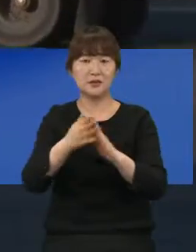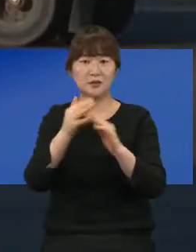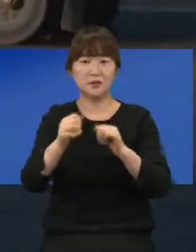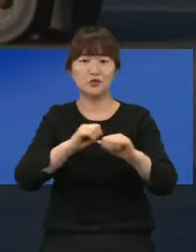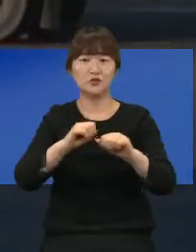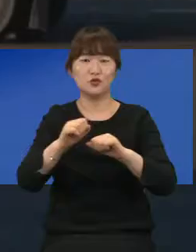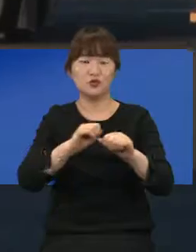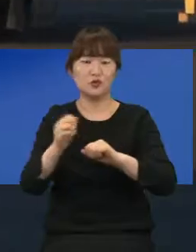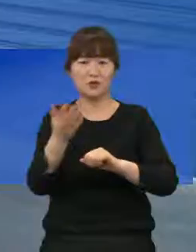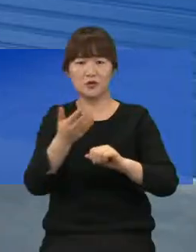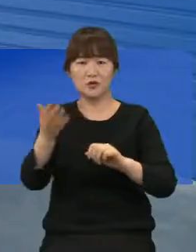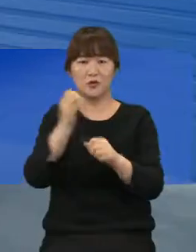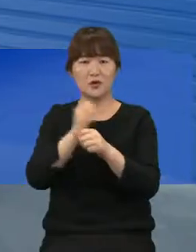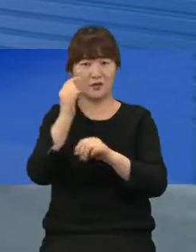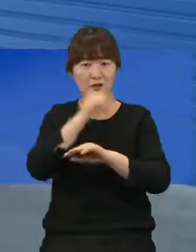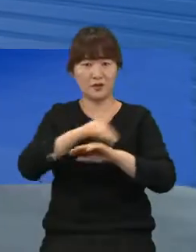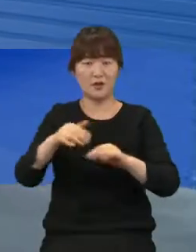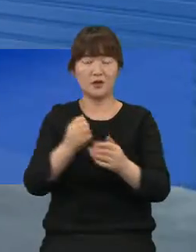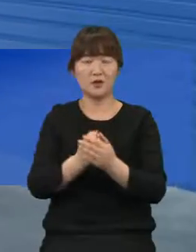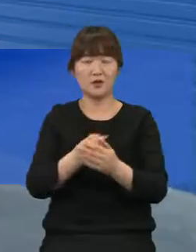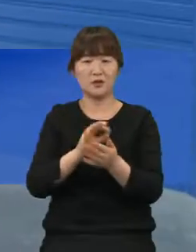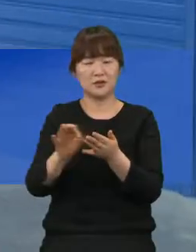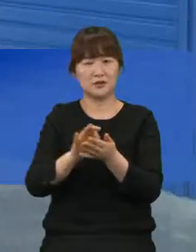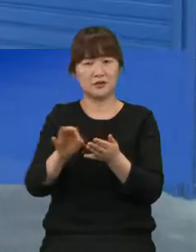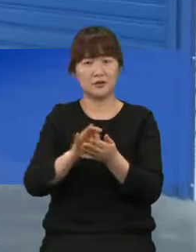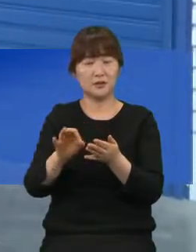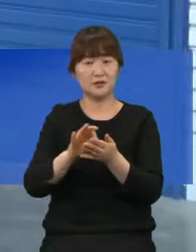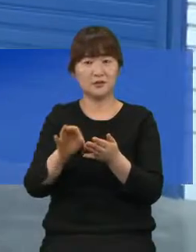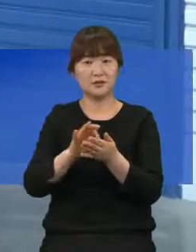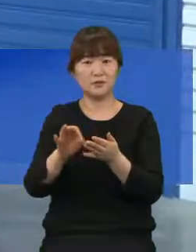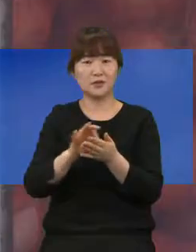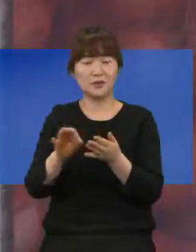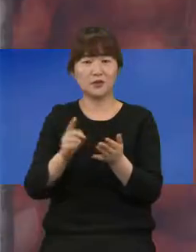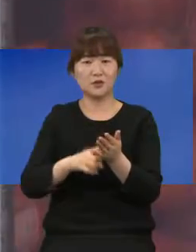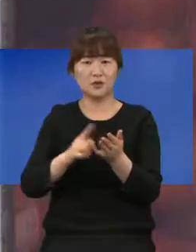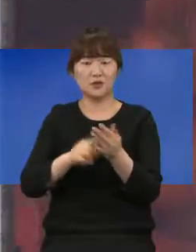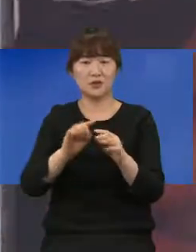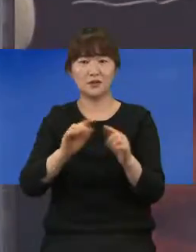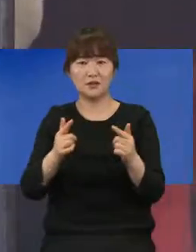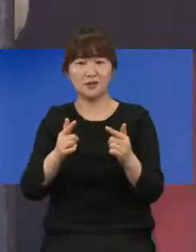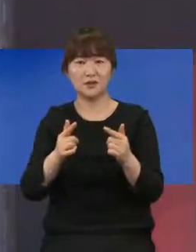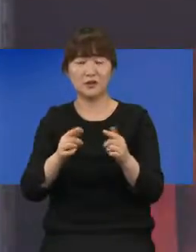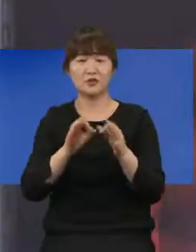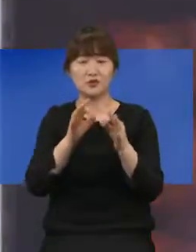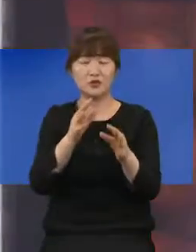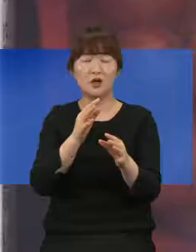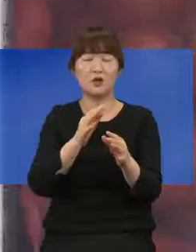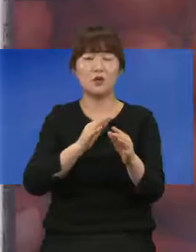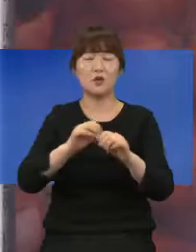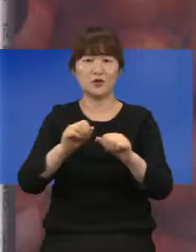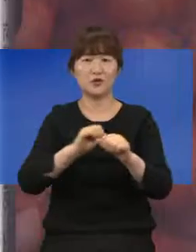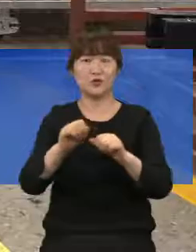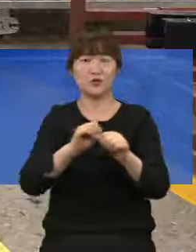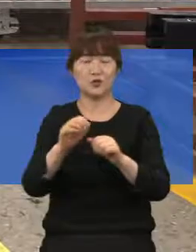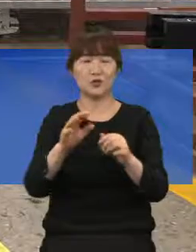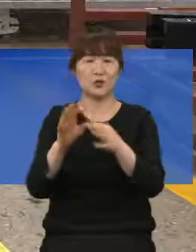방침입니다. 또 소비 촉진 등 경제 활성화 시책으로 기업 투자 활력을 회복시켜